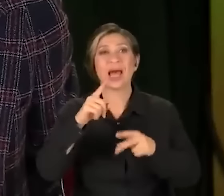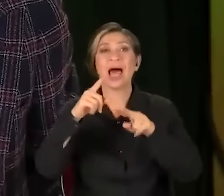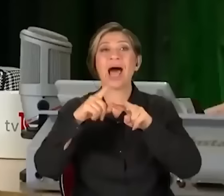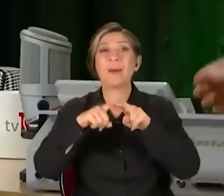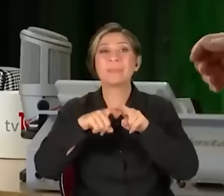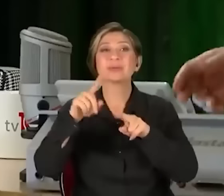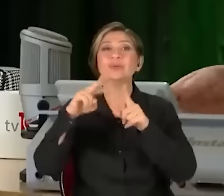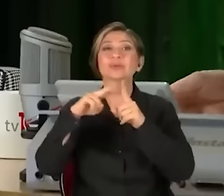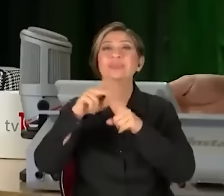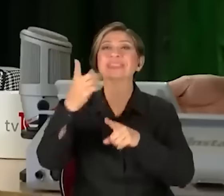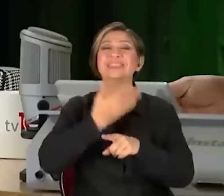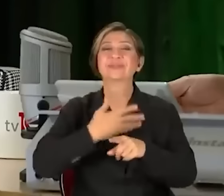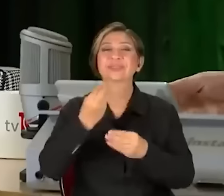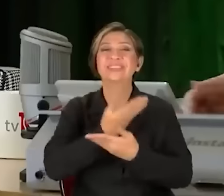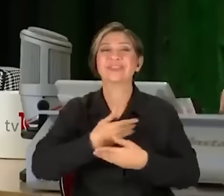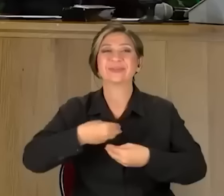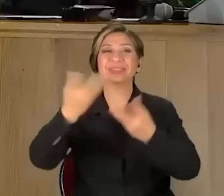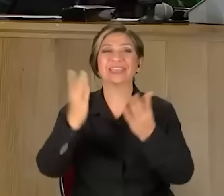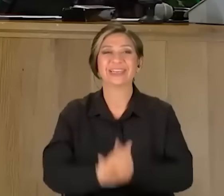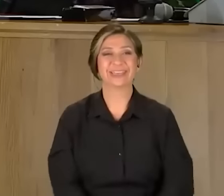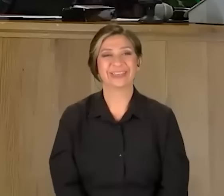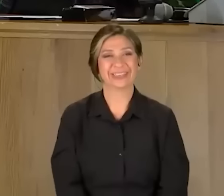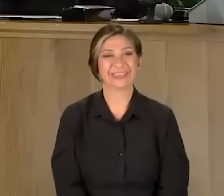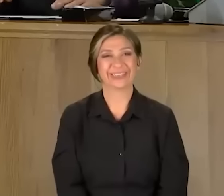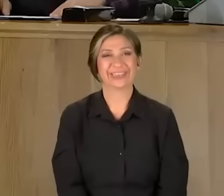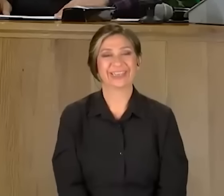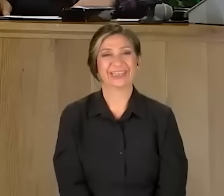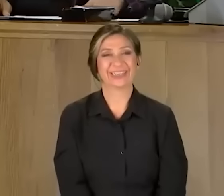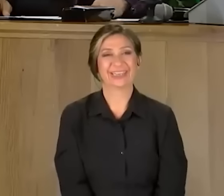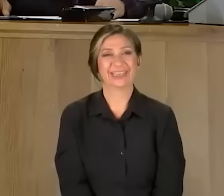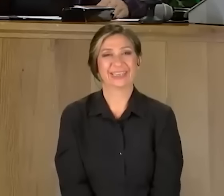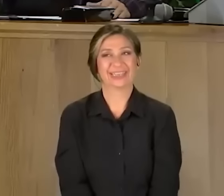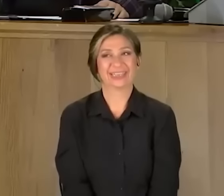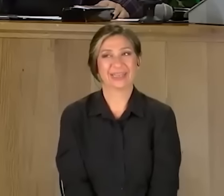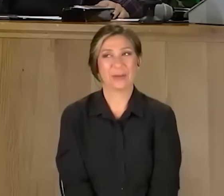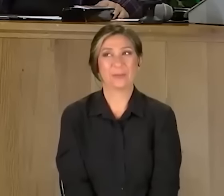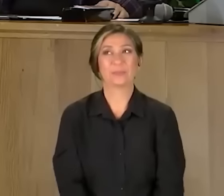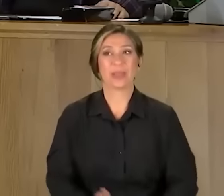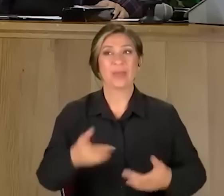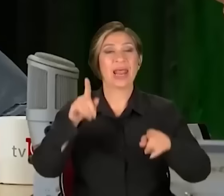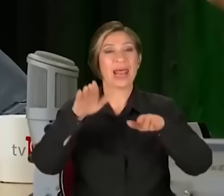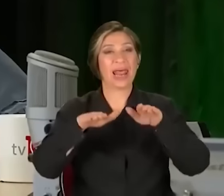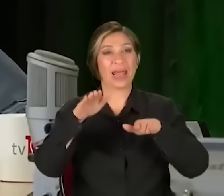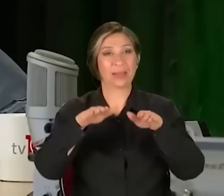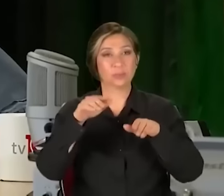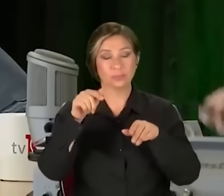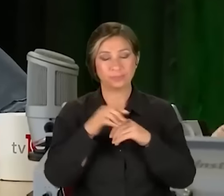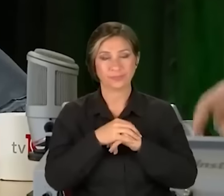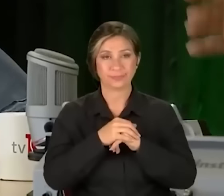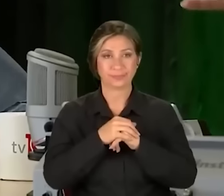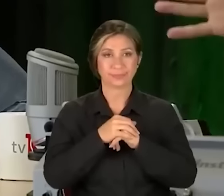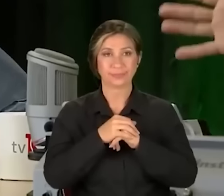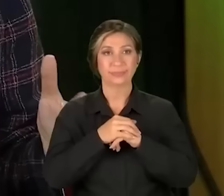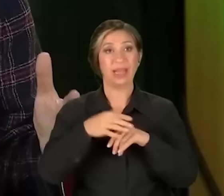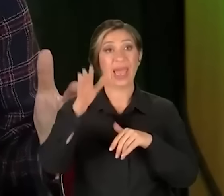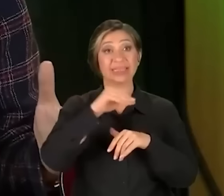çok seviyorum. Buradan da sevgilerimi yolluyorum Ahmet peki. YouTube'a. Peki. Bu reklam yani ve şu anda çünkü